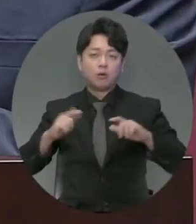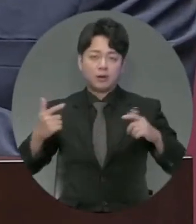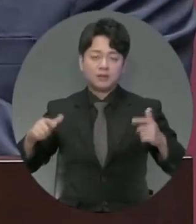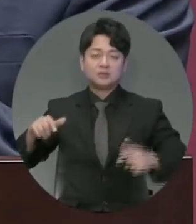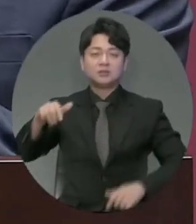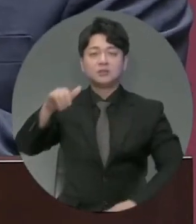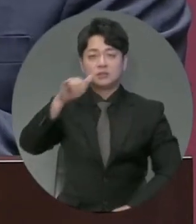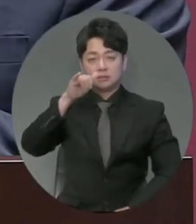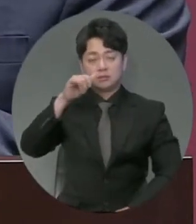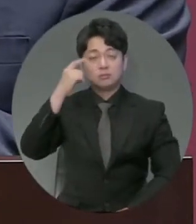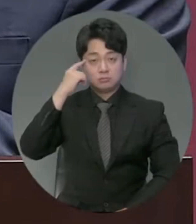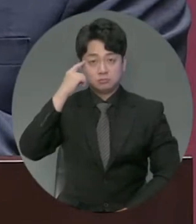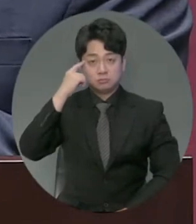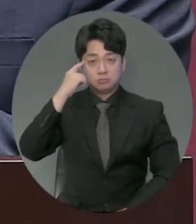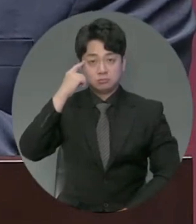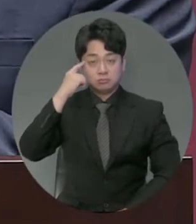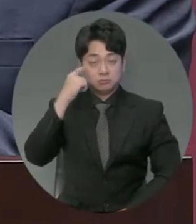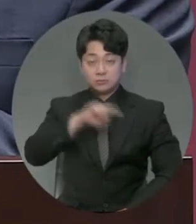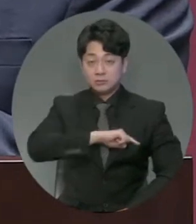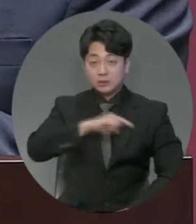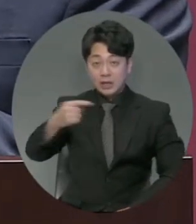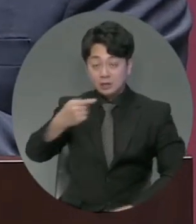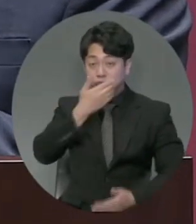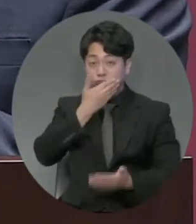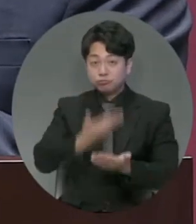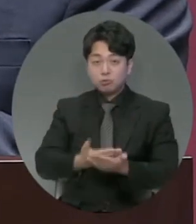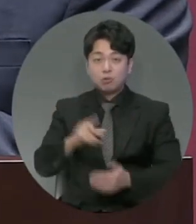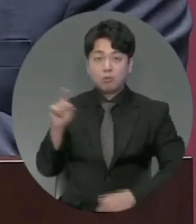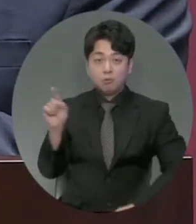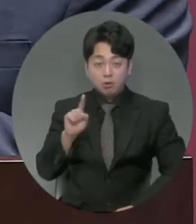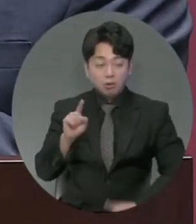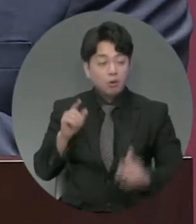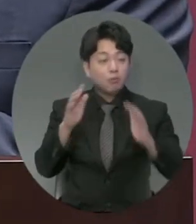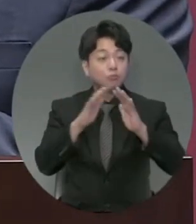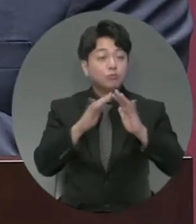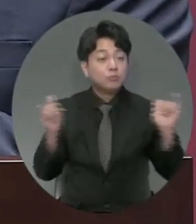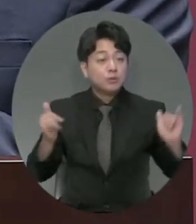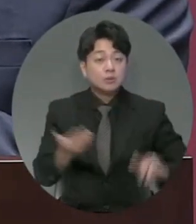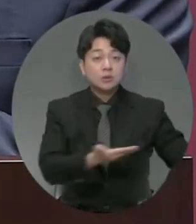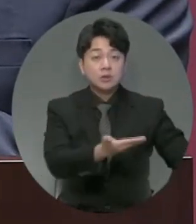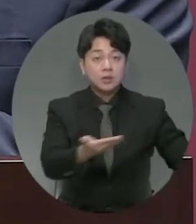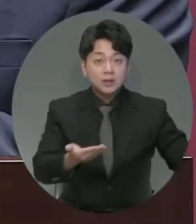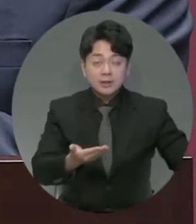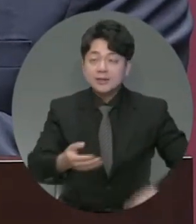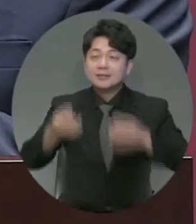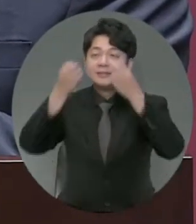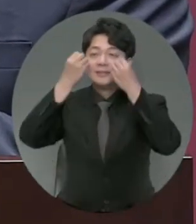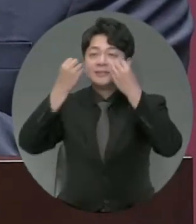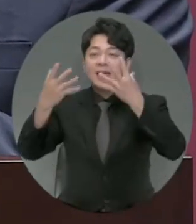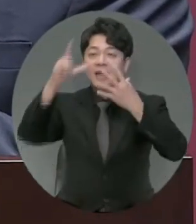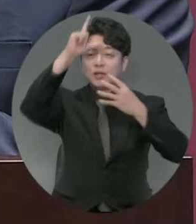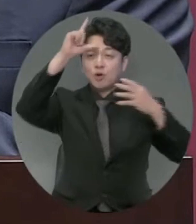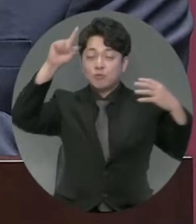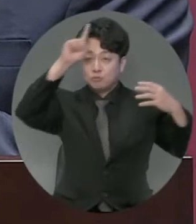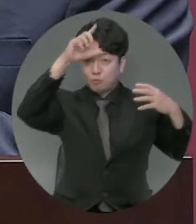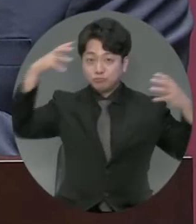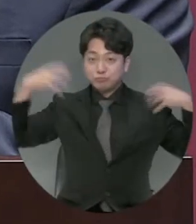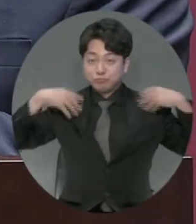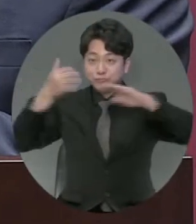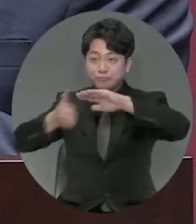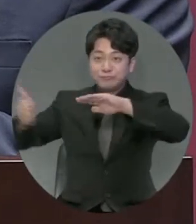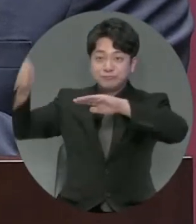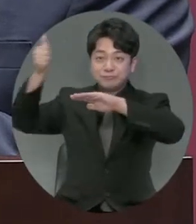이렇게 생각을 합니다. 근데 제일 큰 거는 우리 국민들이 새로운 정부에 대해서 기대하는 그런